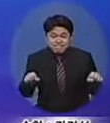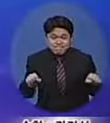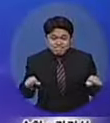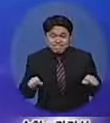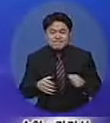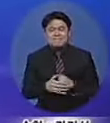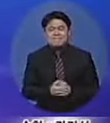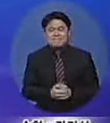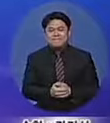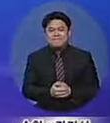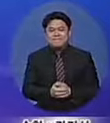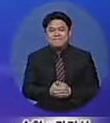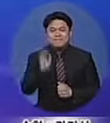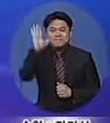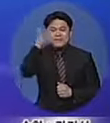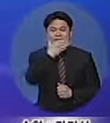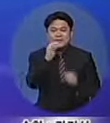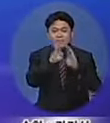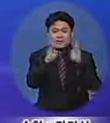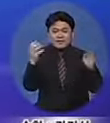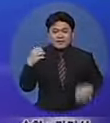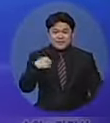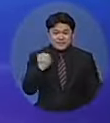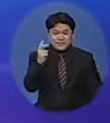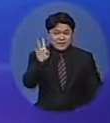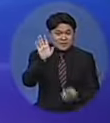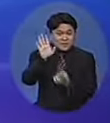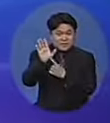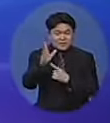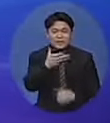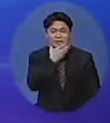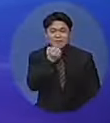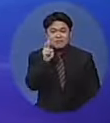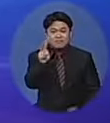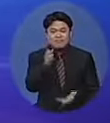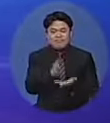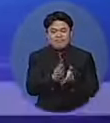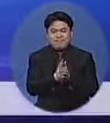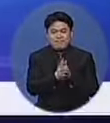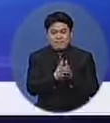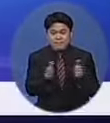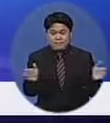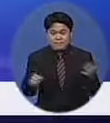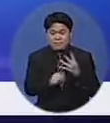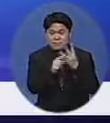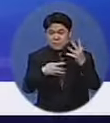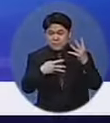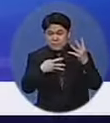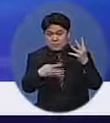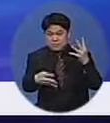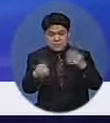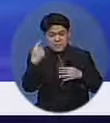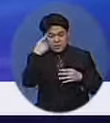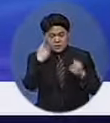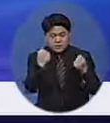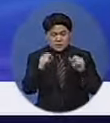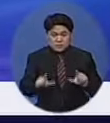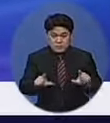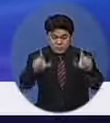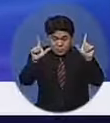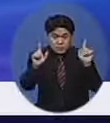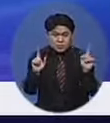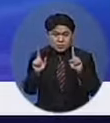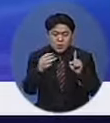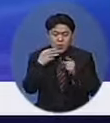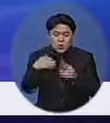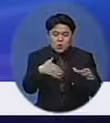시청자 여러분 안녕하십니까? 행복한 미래를 여는 방송 복지TV 뉴스입니다. 지난 4월 4일 정신건강의 날을 맞아